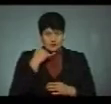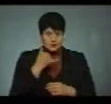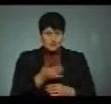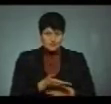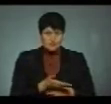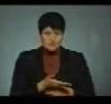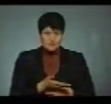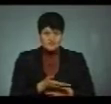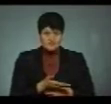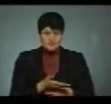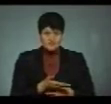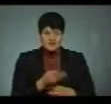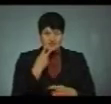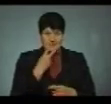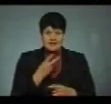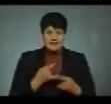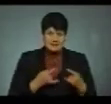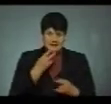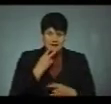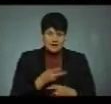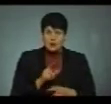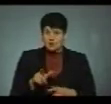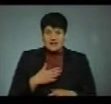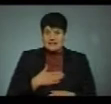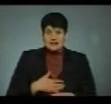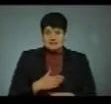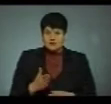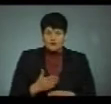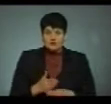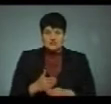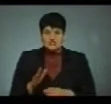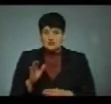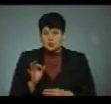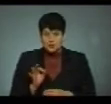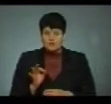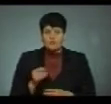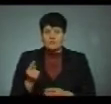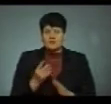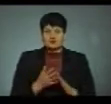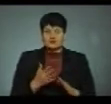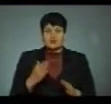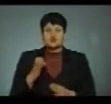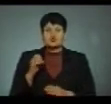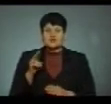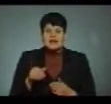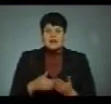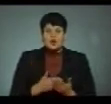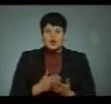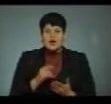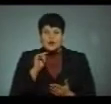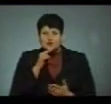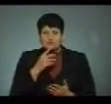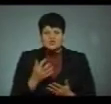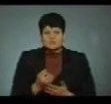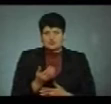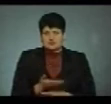дозвонювача, телеглядача, тобто люди незадоволені частково, в першу чергу, соціально-економічними досягненнями.